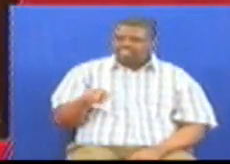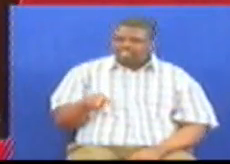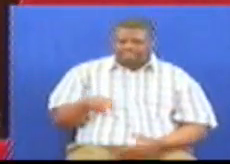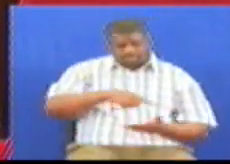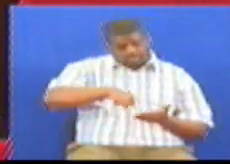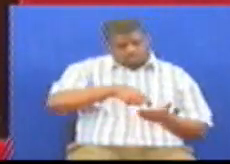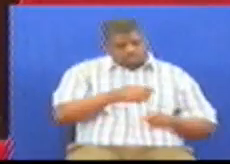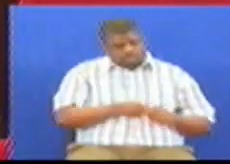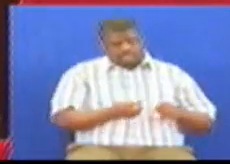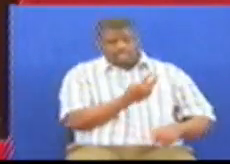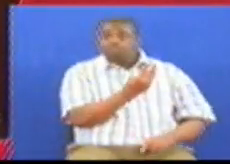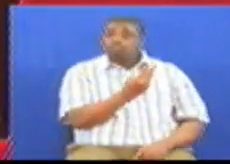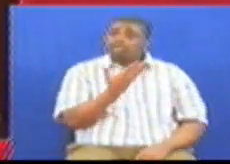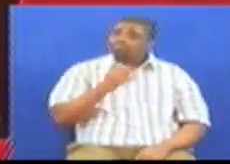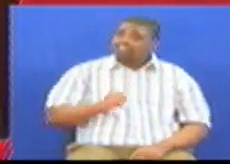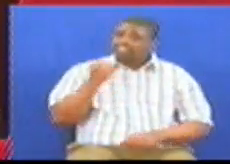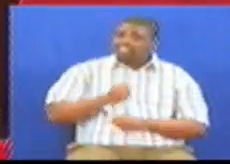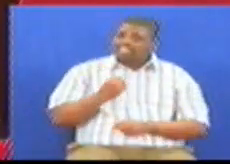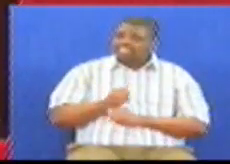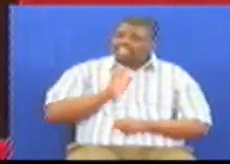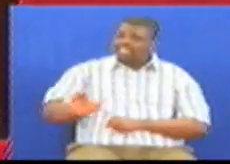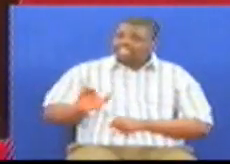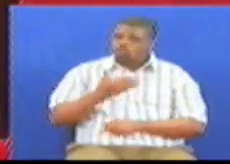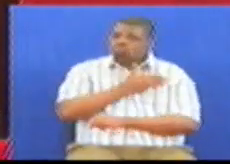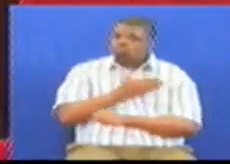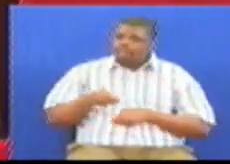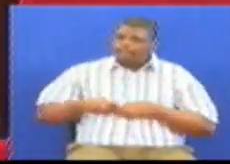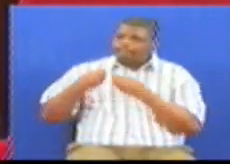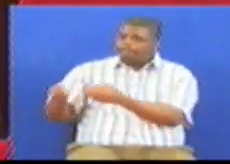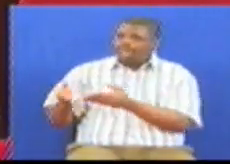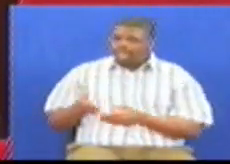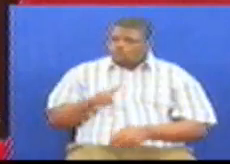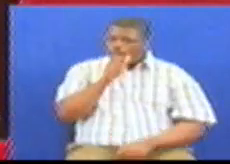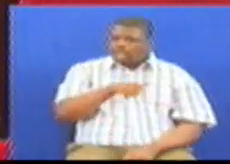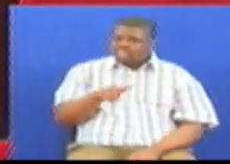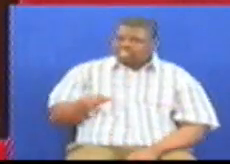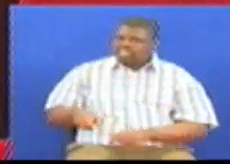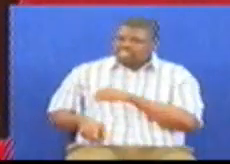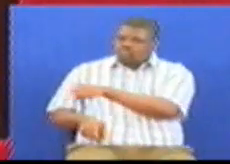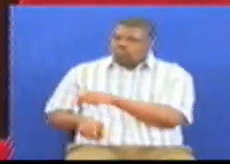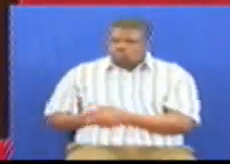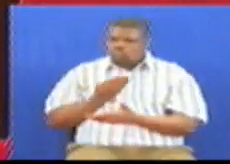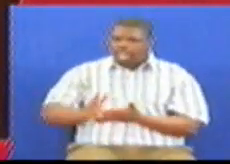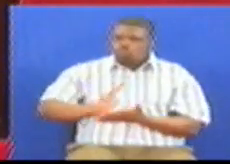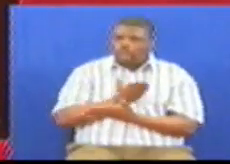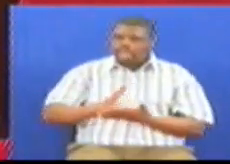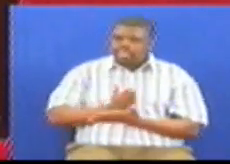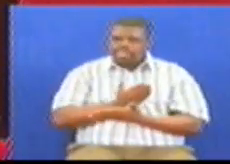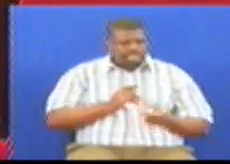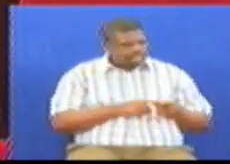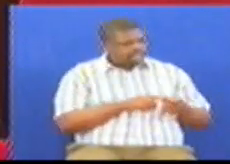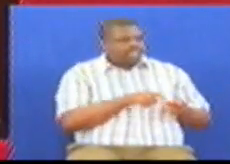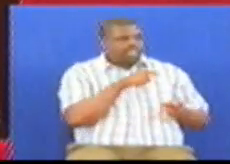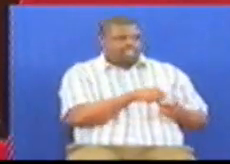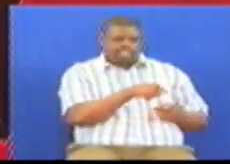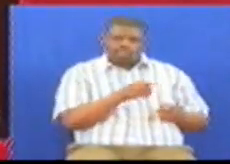vya afya, kazi yake ni kutoa huduma kwa wananchi. Huo ni ugatuaji. Hospitali 67, lengo lake ni